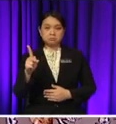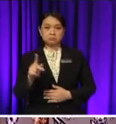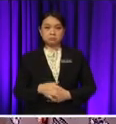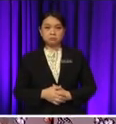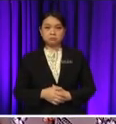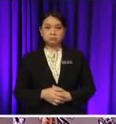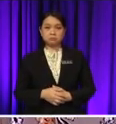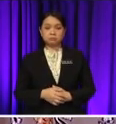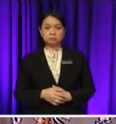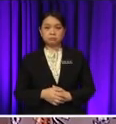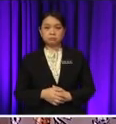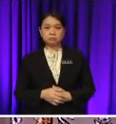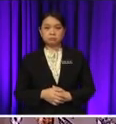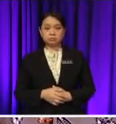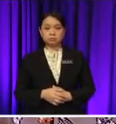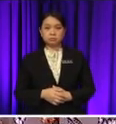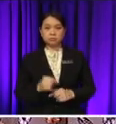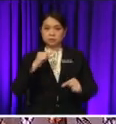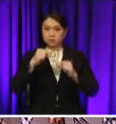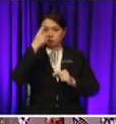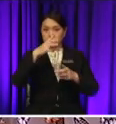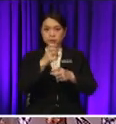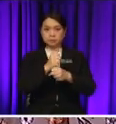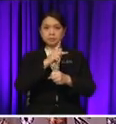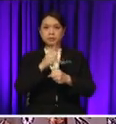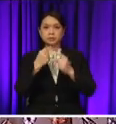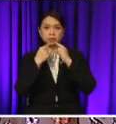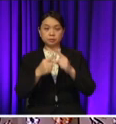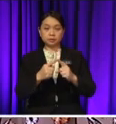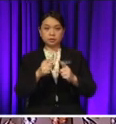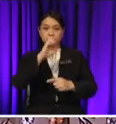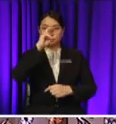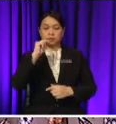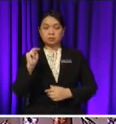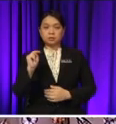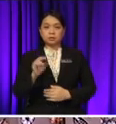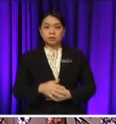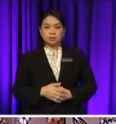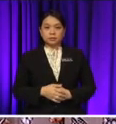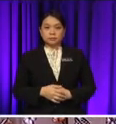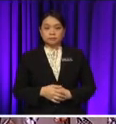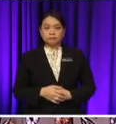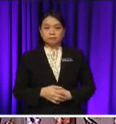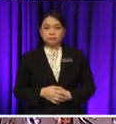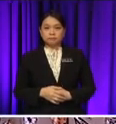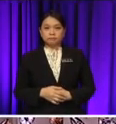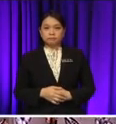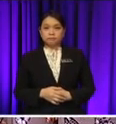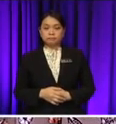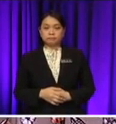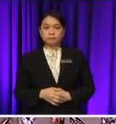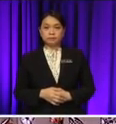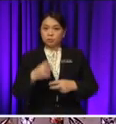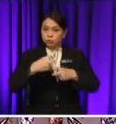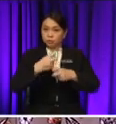pertama yang kedua untuk mendapat jawaban soalnya ini memang ada tinggi soal aplikasi jadwal pun tak banyak tapi memerlukan masehi